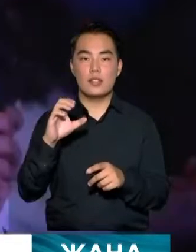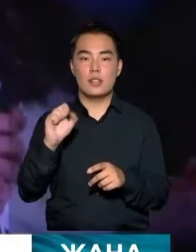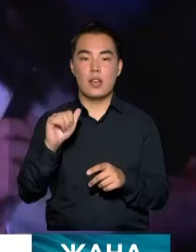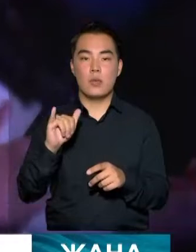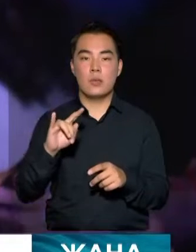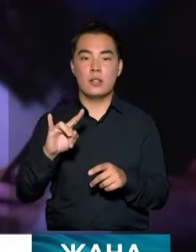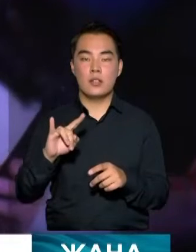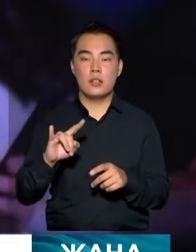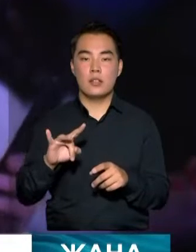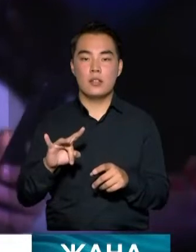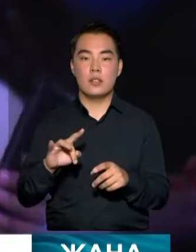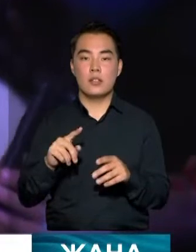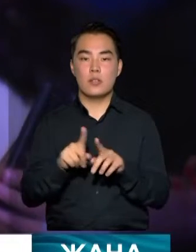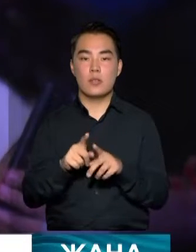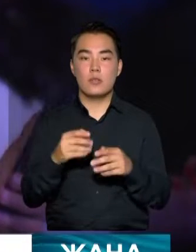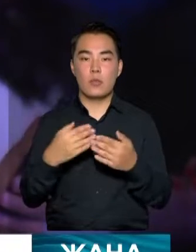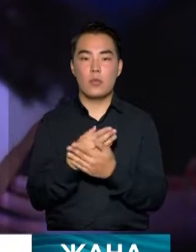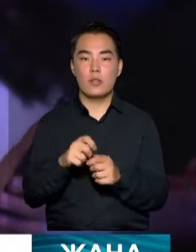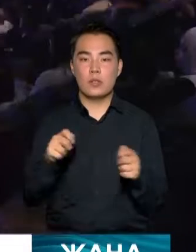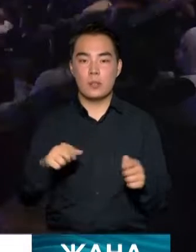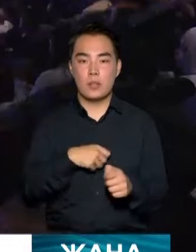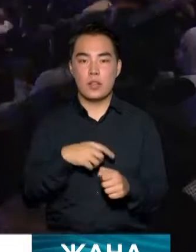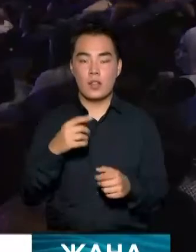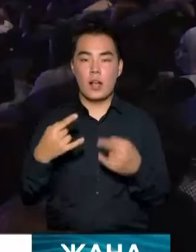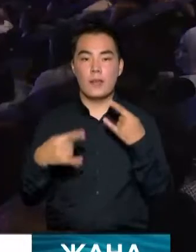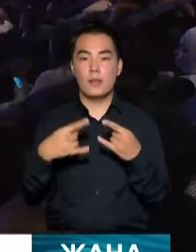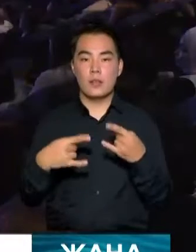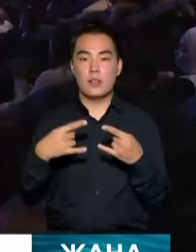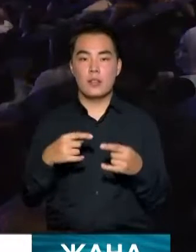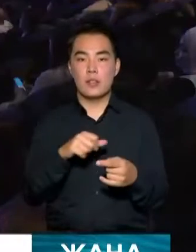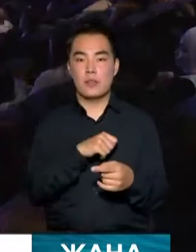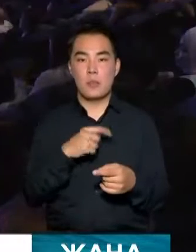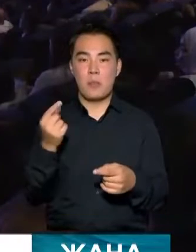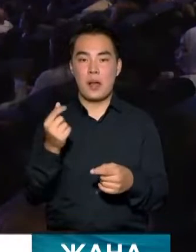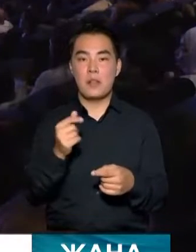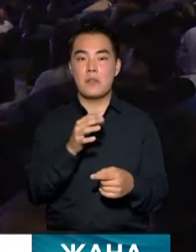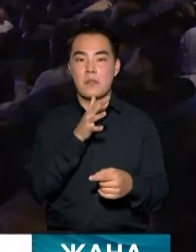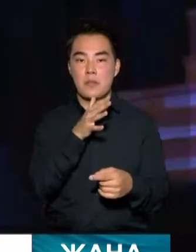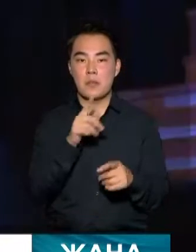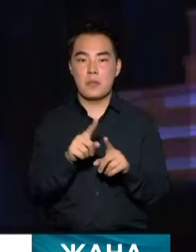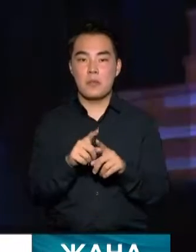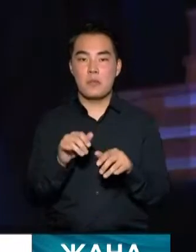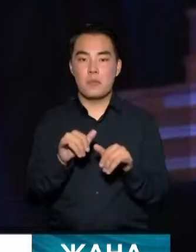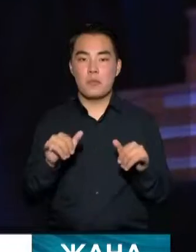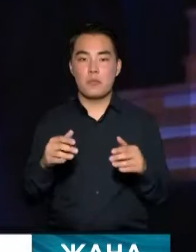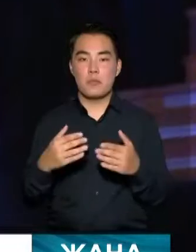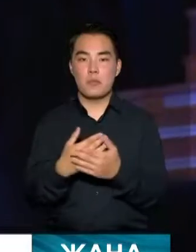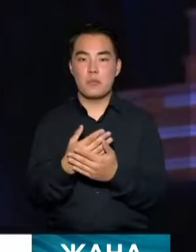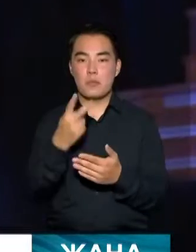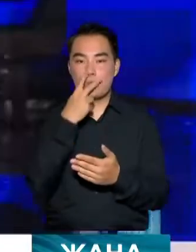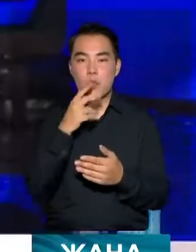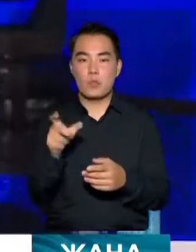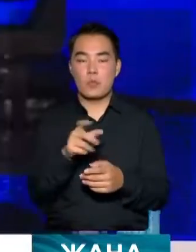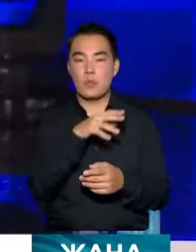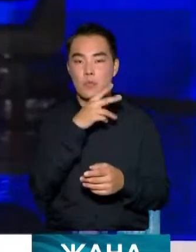ие болды. Бұқаралық ақпарат құралдар форумында телеарнаның аз уақыт ішінде атын қалыптастырып, абырой артқаны айтылды.